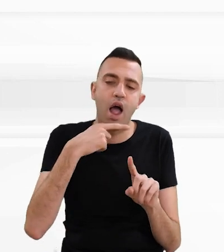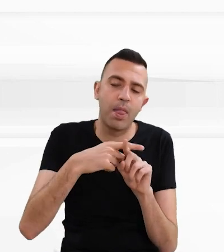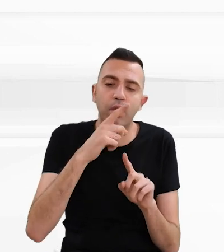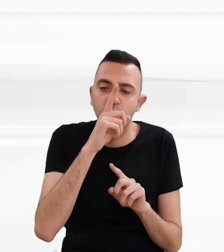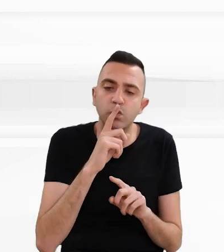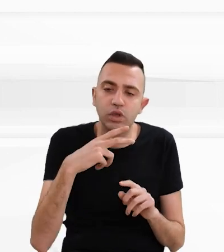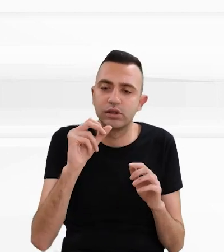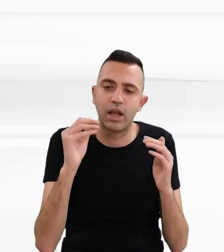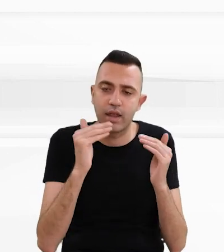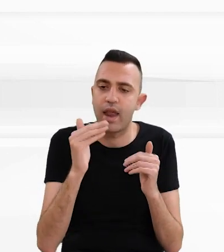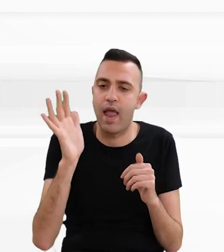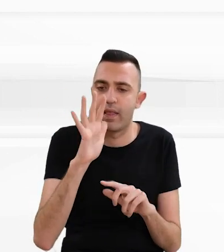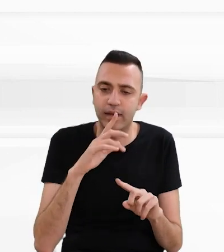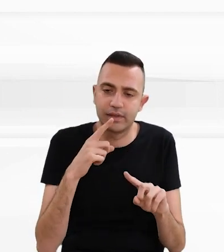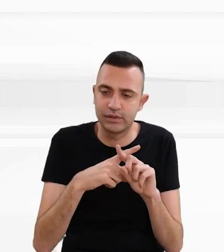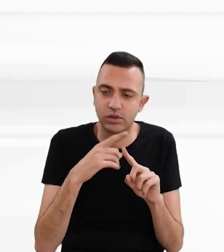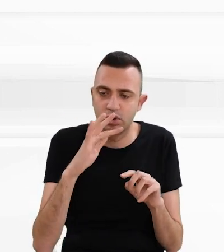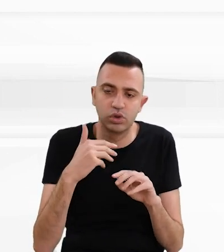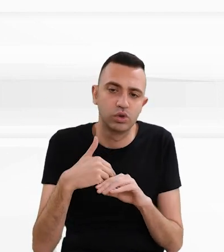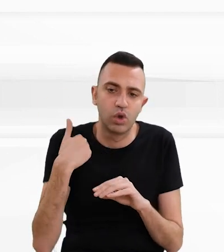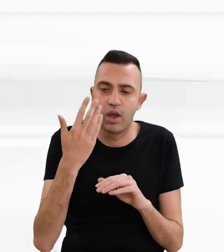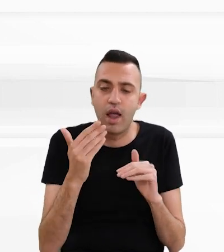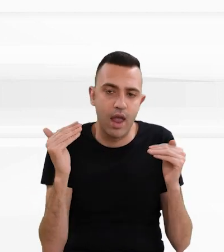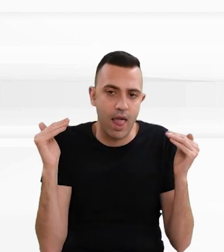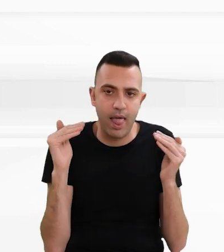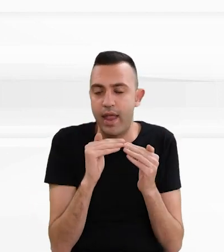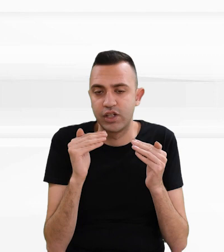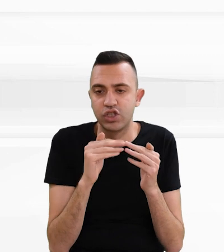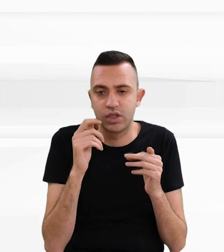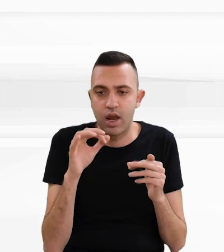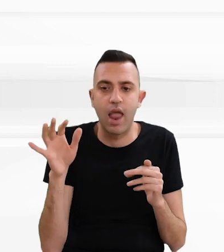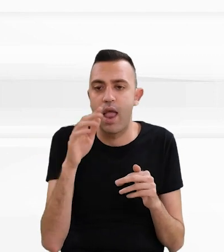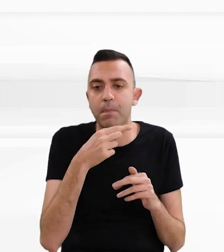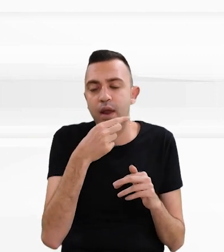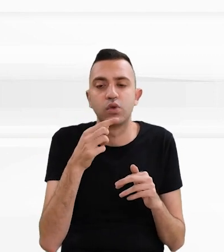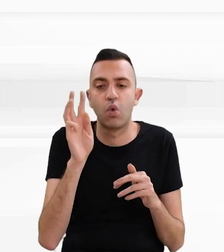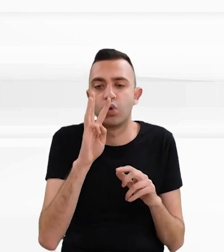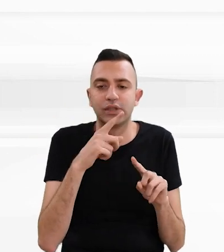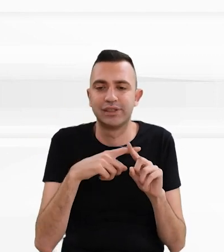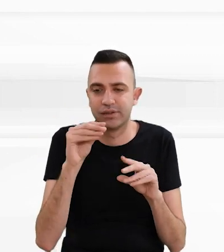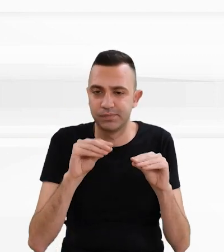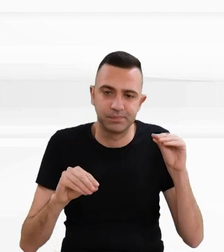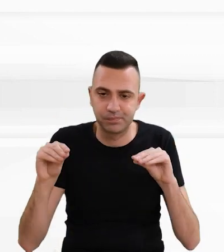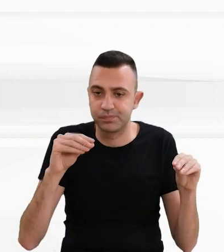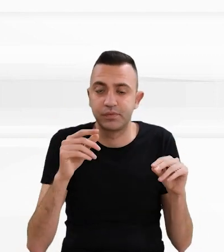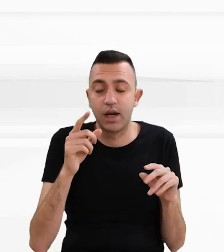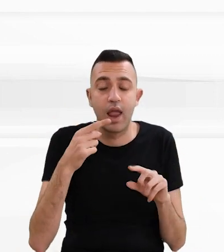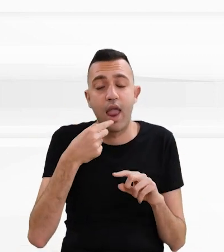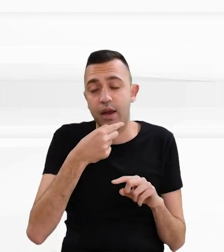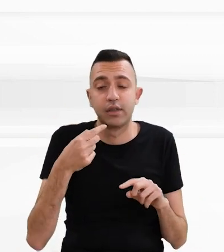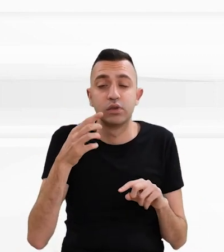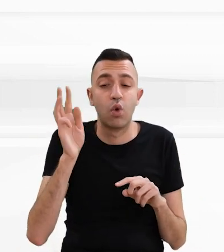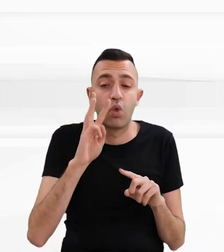30x artı 180 eşit olacak 50x sonra eşitliğin her iki tarafına -32